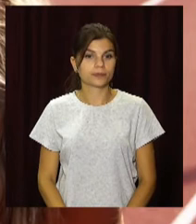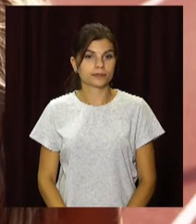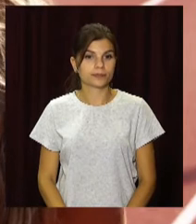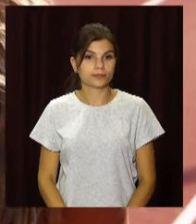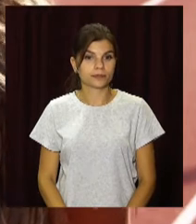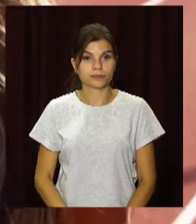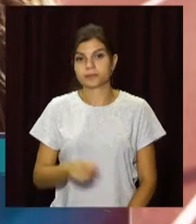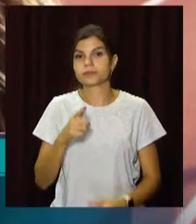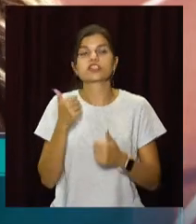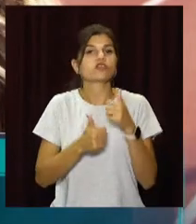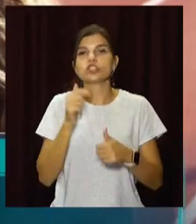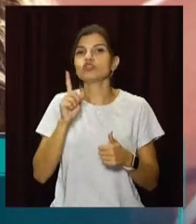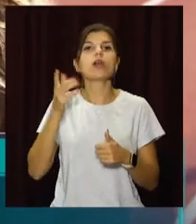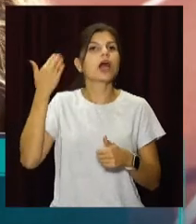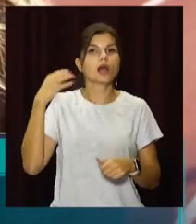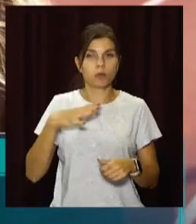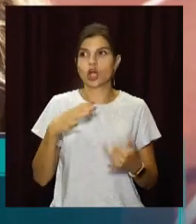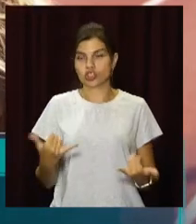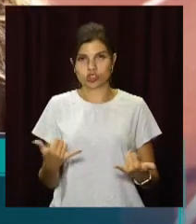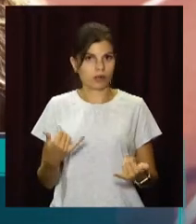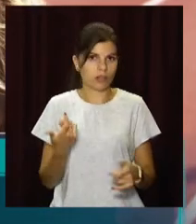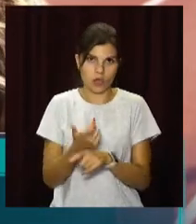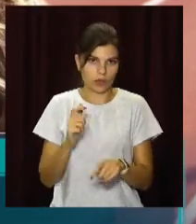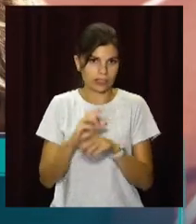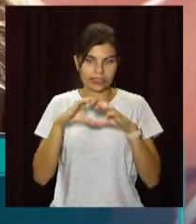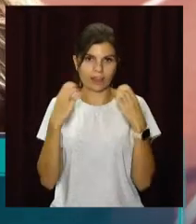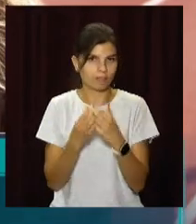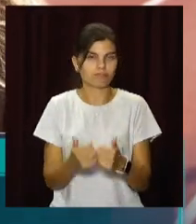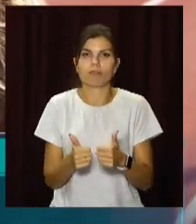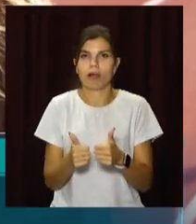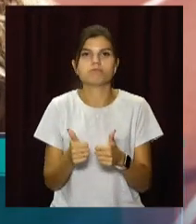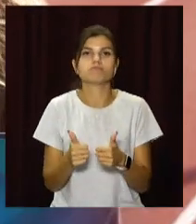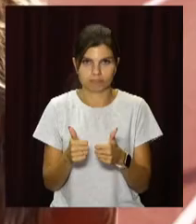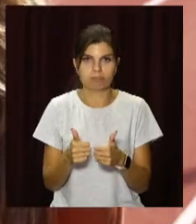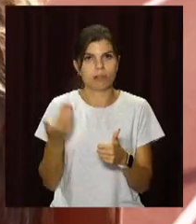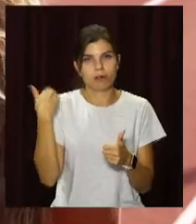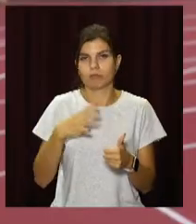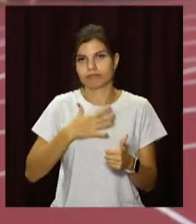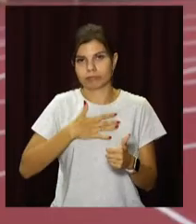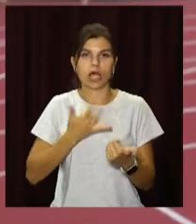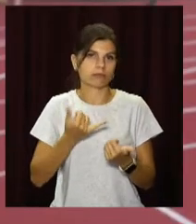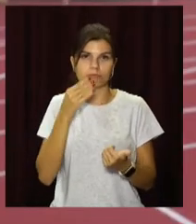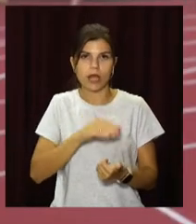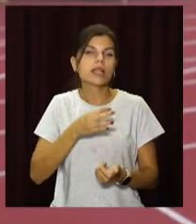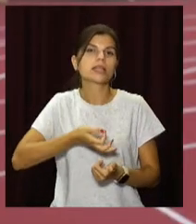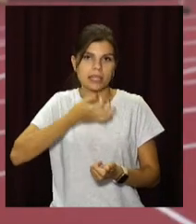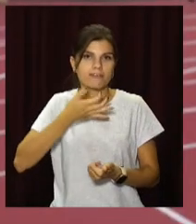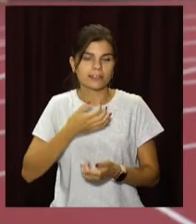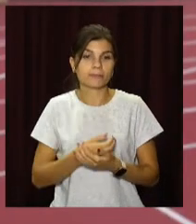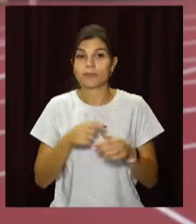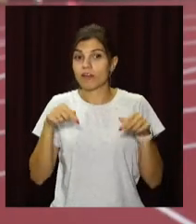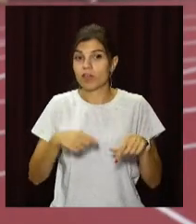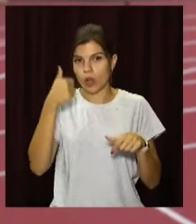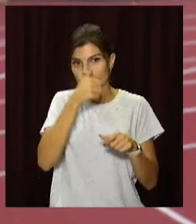По сравнению с тем, что было, это, конечно, очень классный стадион, и мне здесь нравится. У нас в этом году